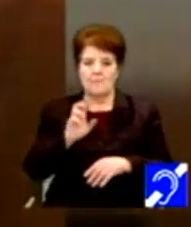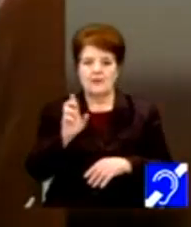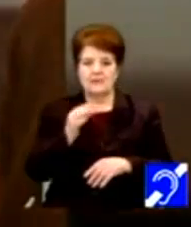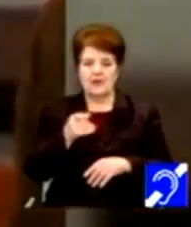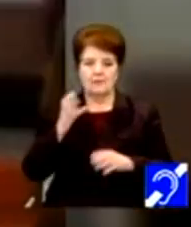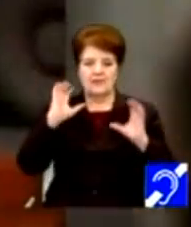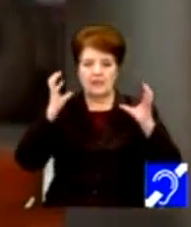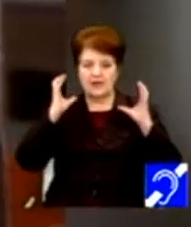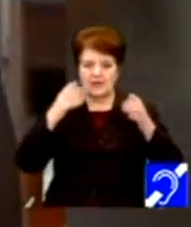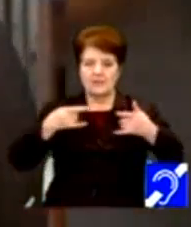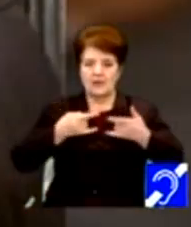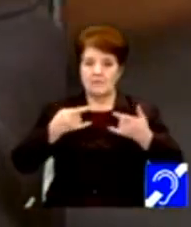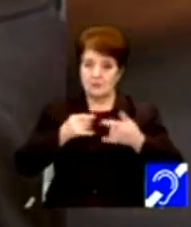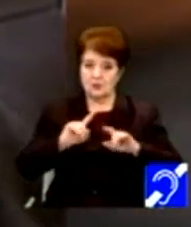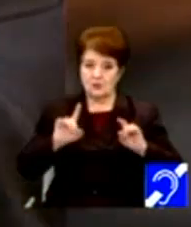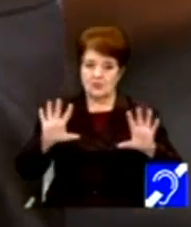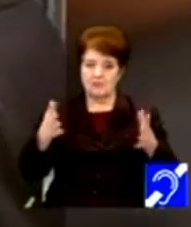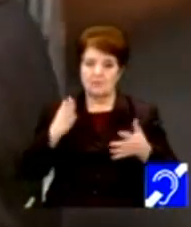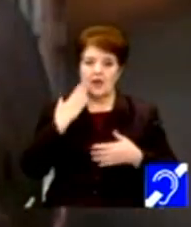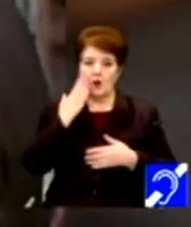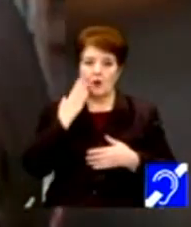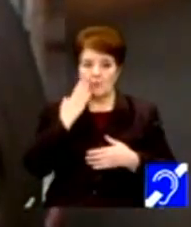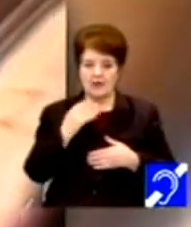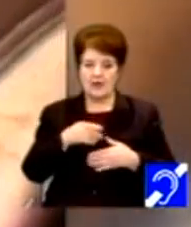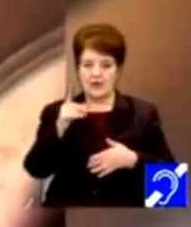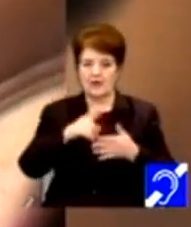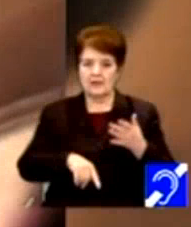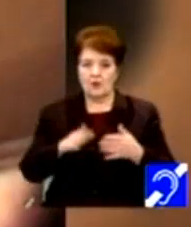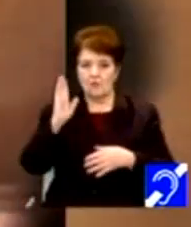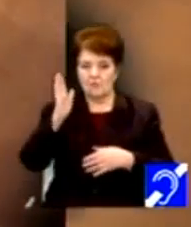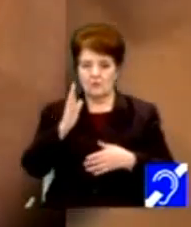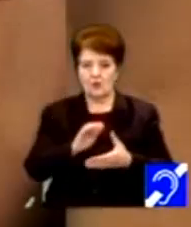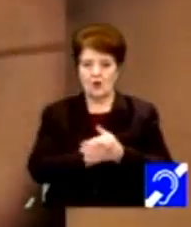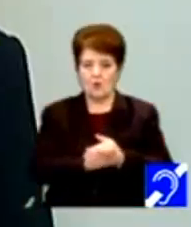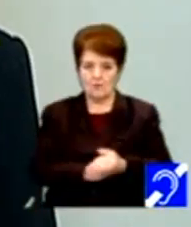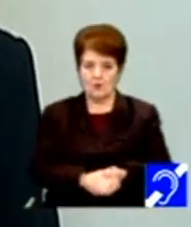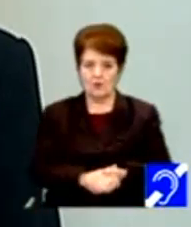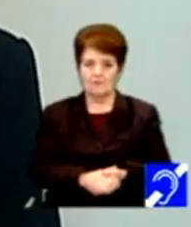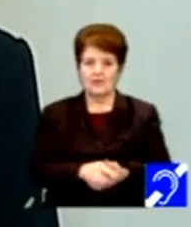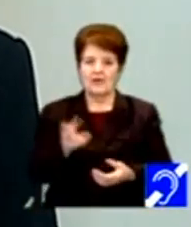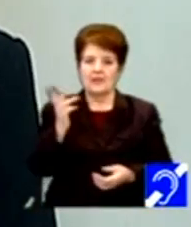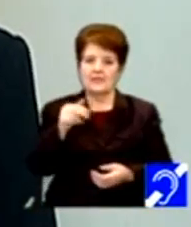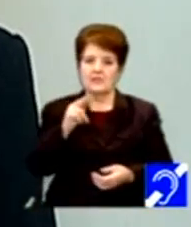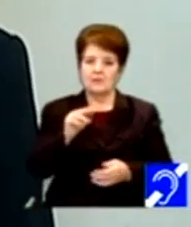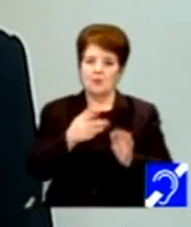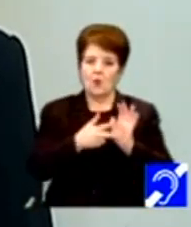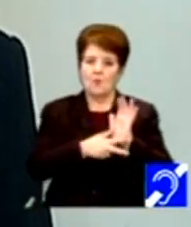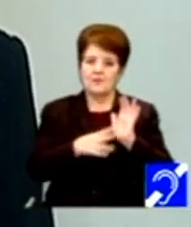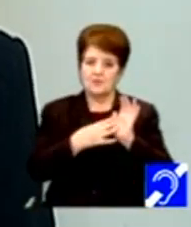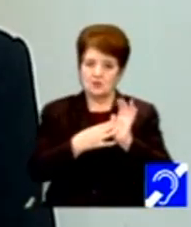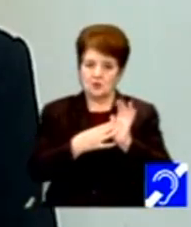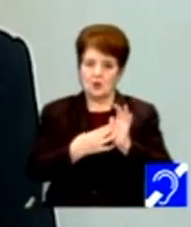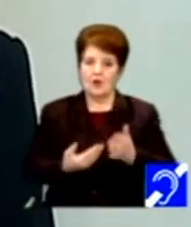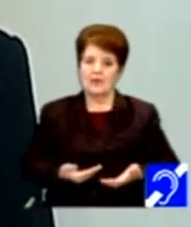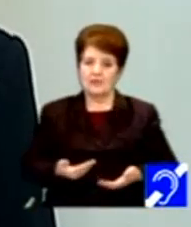la radio și de la televiziune ceea ce se întâmpla în România și credeau într-un viitor comun. În decembrie 89 am